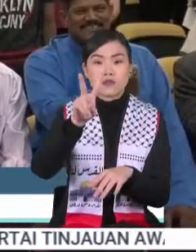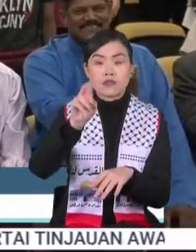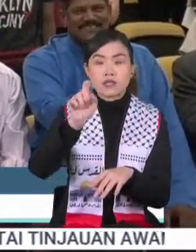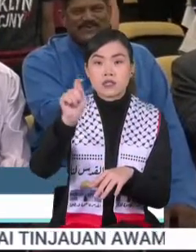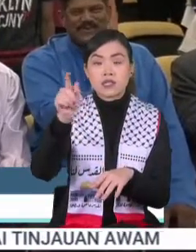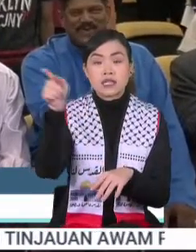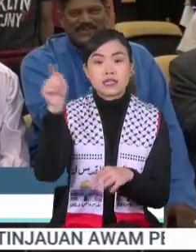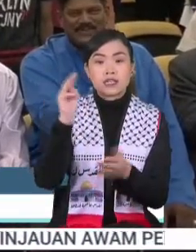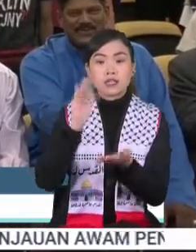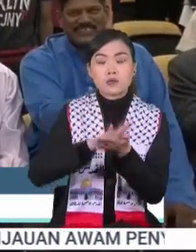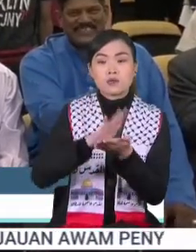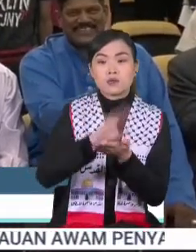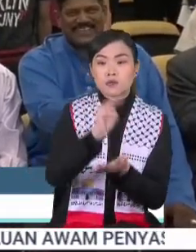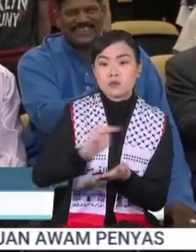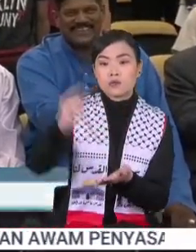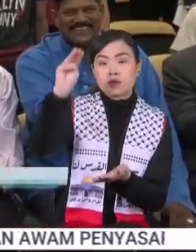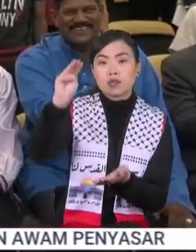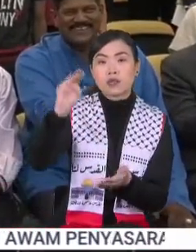menengah di